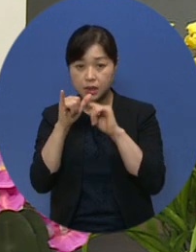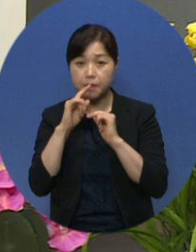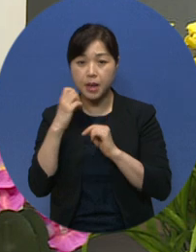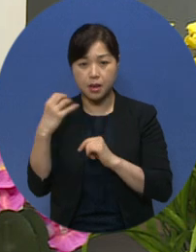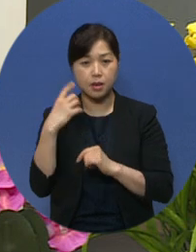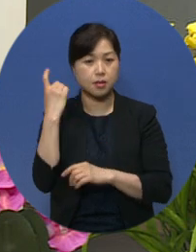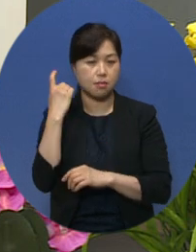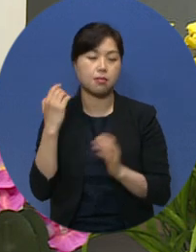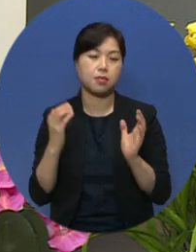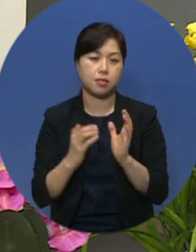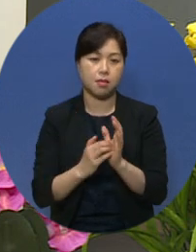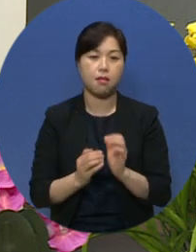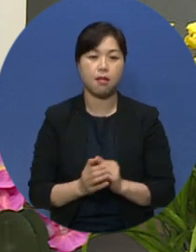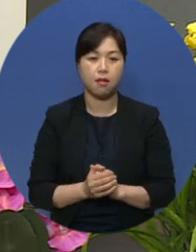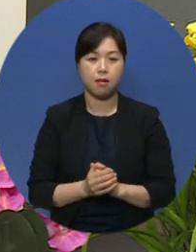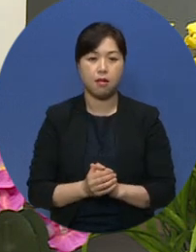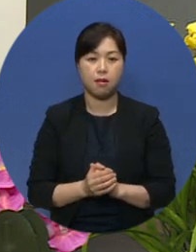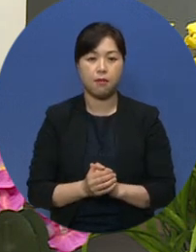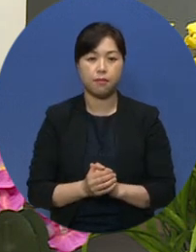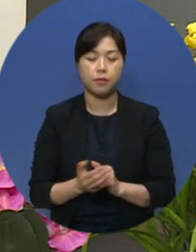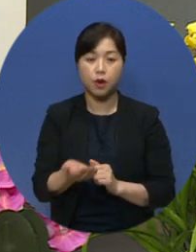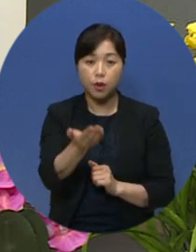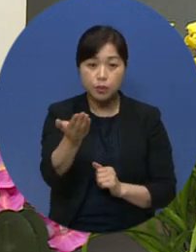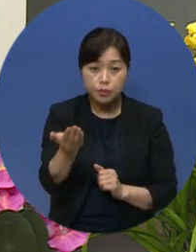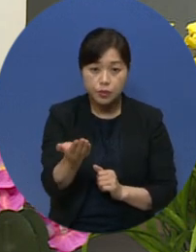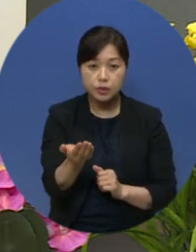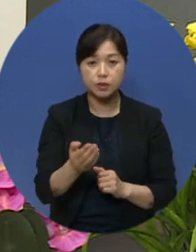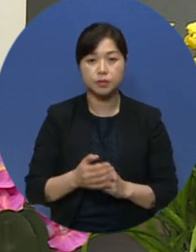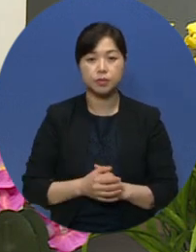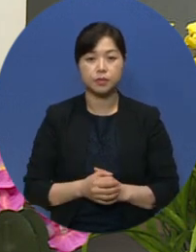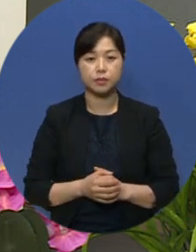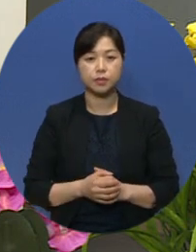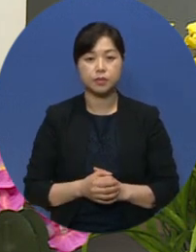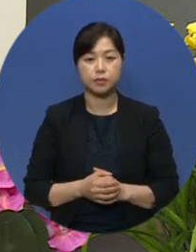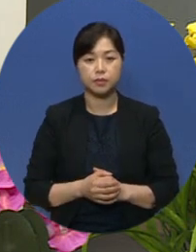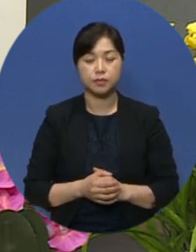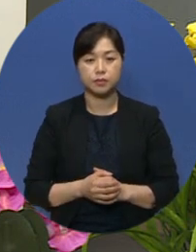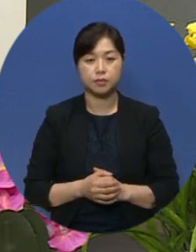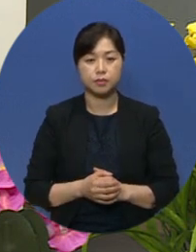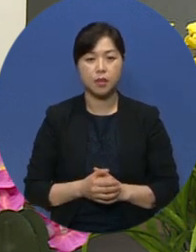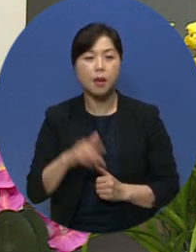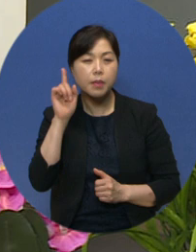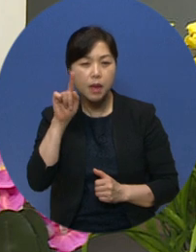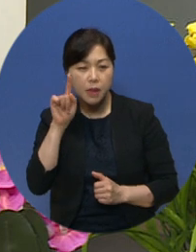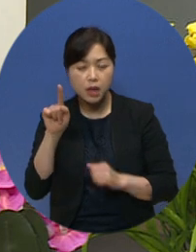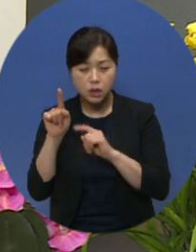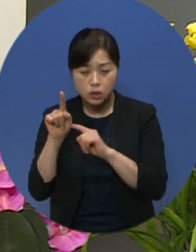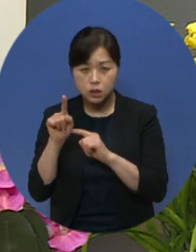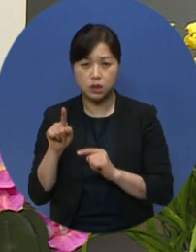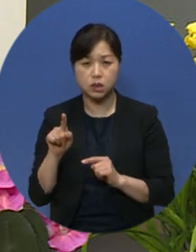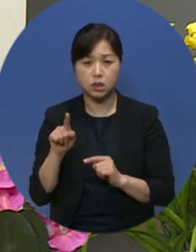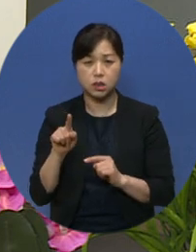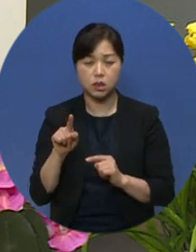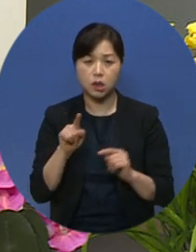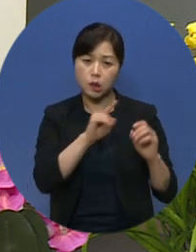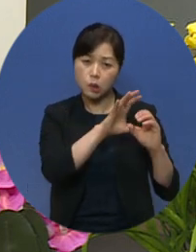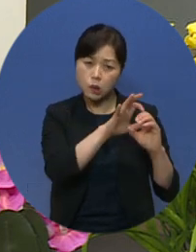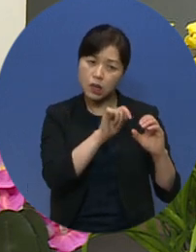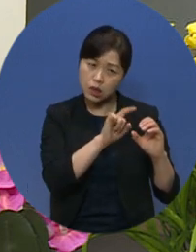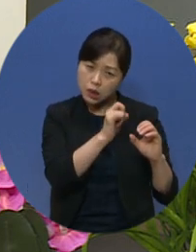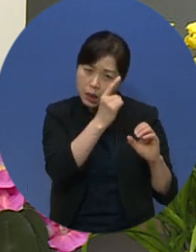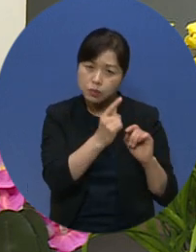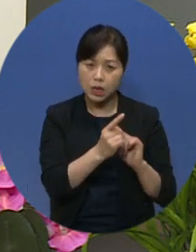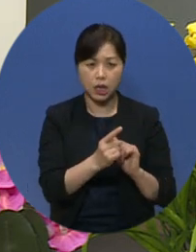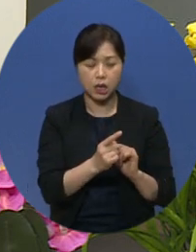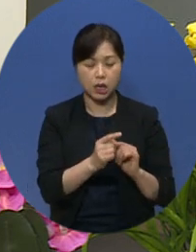들었습니다 아무쪼록 여러분 이 귀하는 하루하루가 코로나 때문에